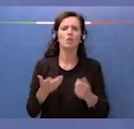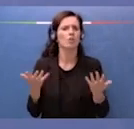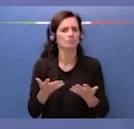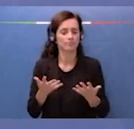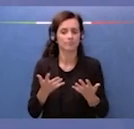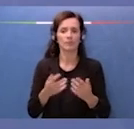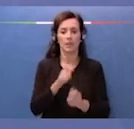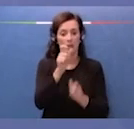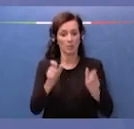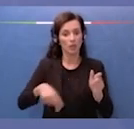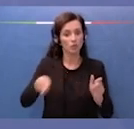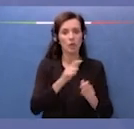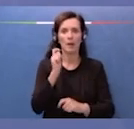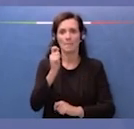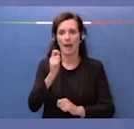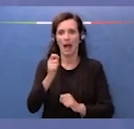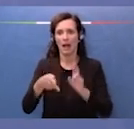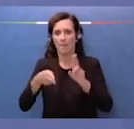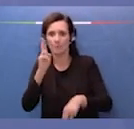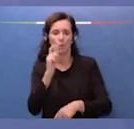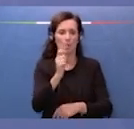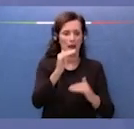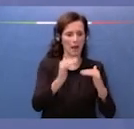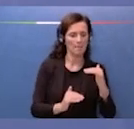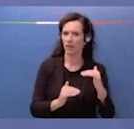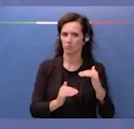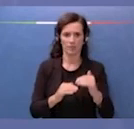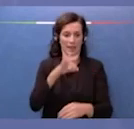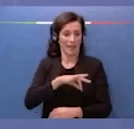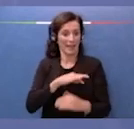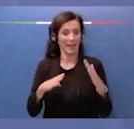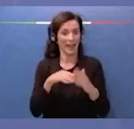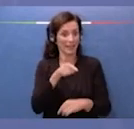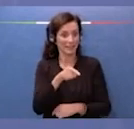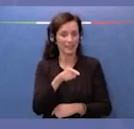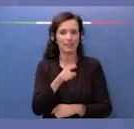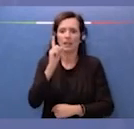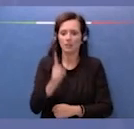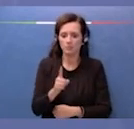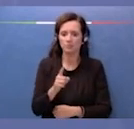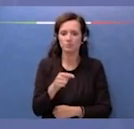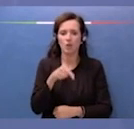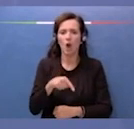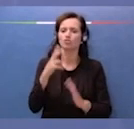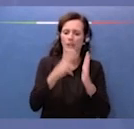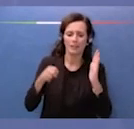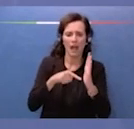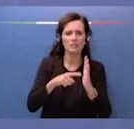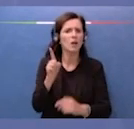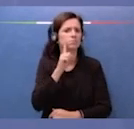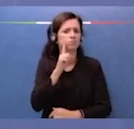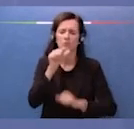di più o di meno cioè le rendite sui cui si basa la tassazione oggi restano invariate